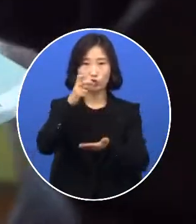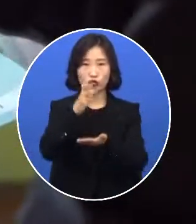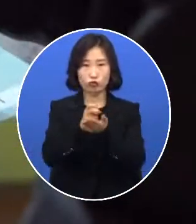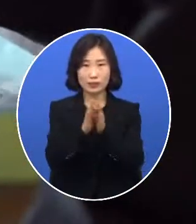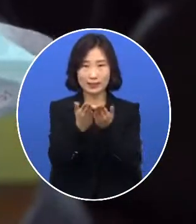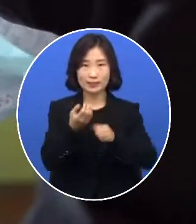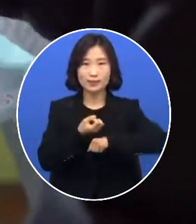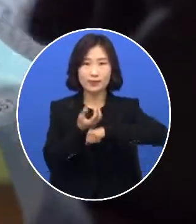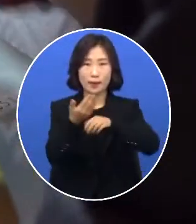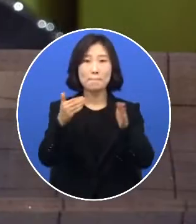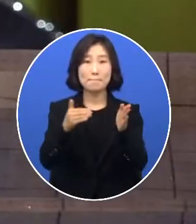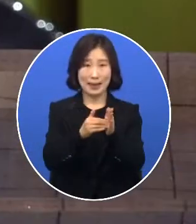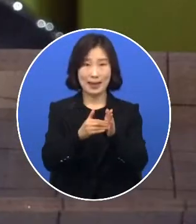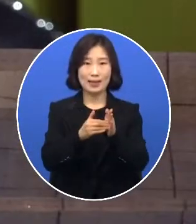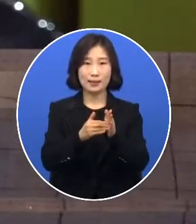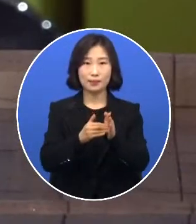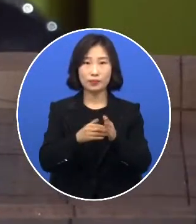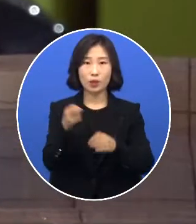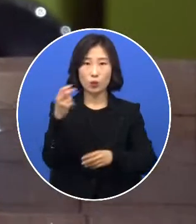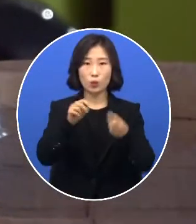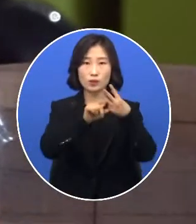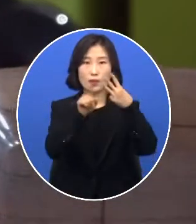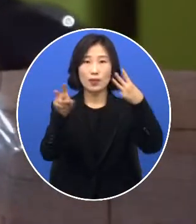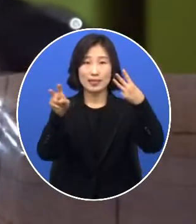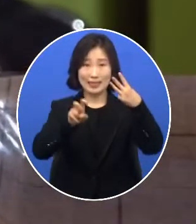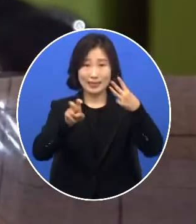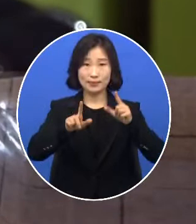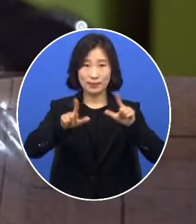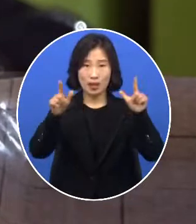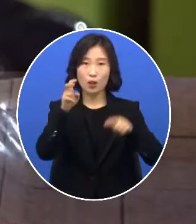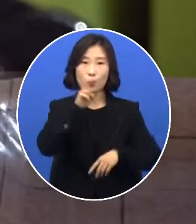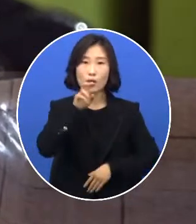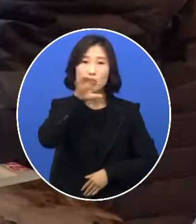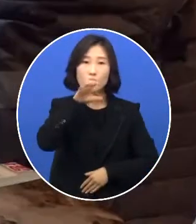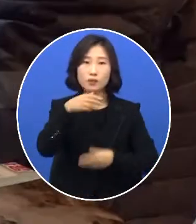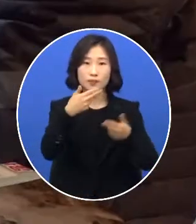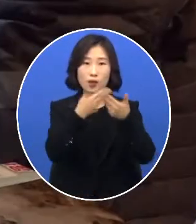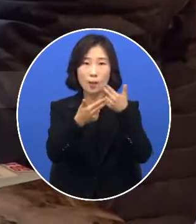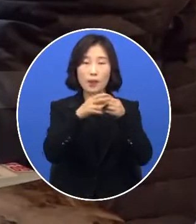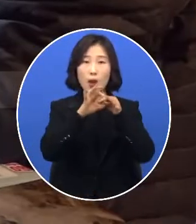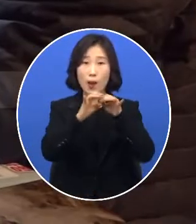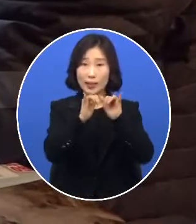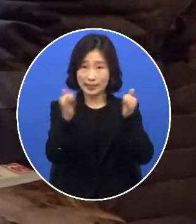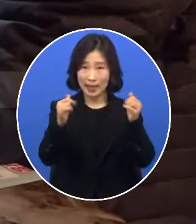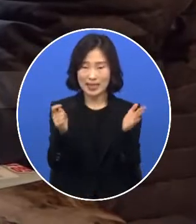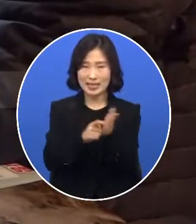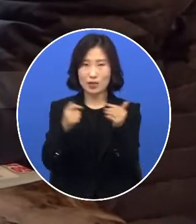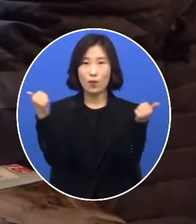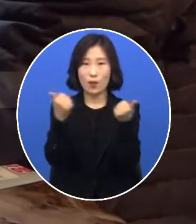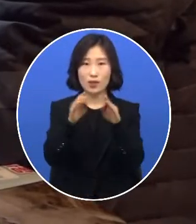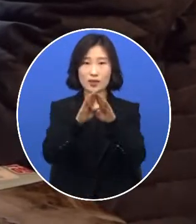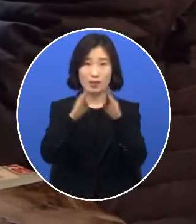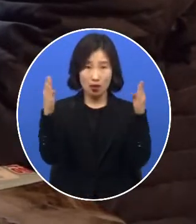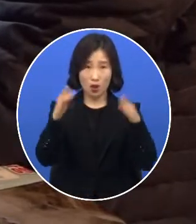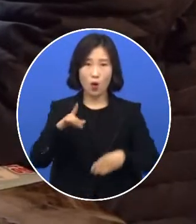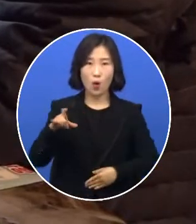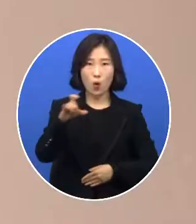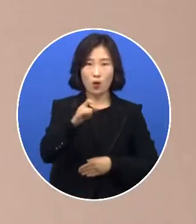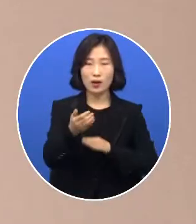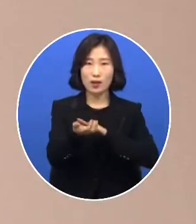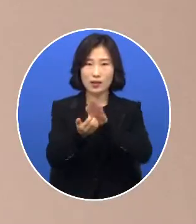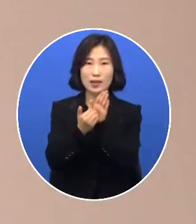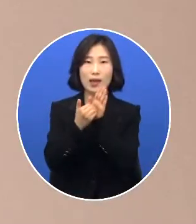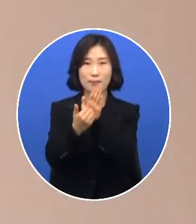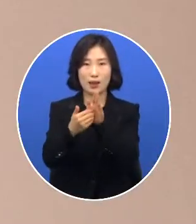행동수칙을 전달했습니다. 또한 지난 20일에는 노래연습장 협회 관계자와 긴급회의를 열고 코로나19 예방